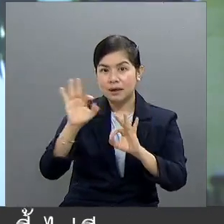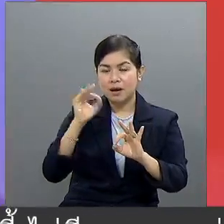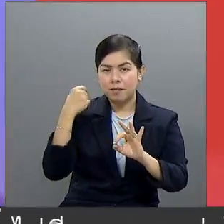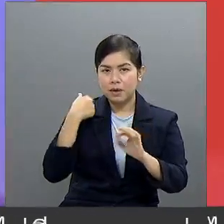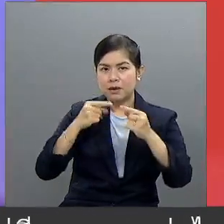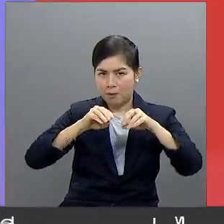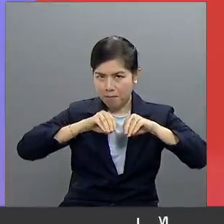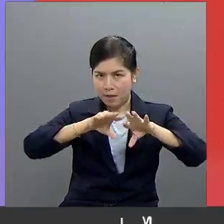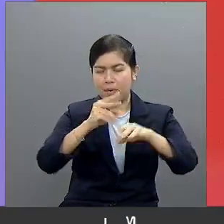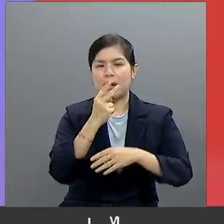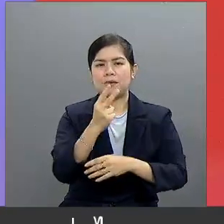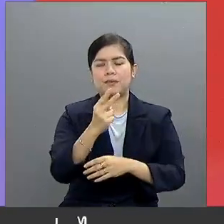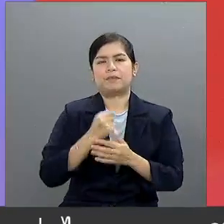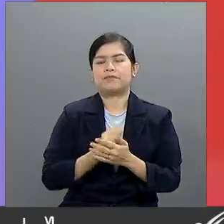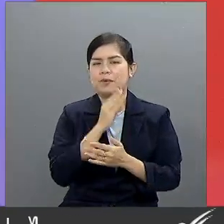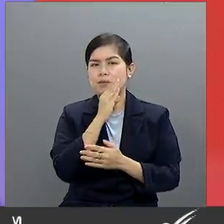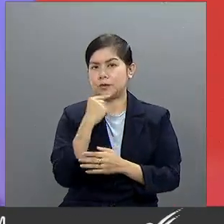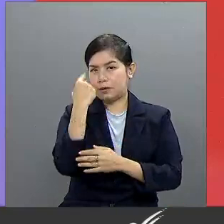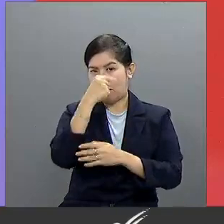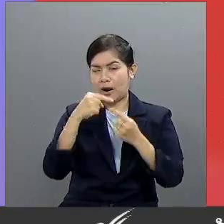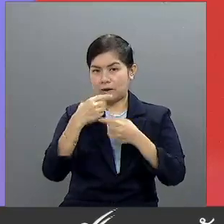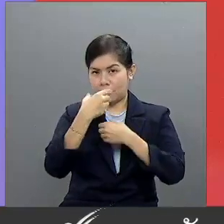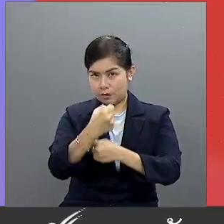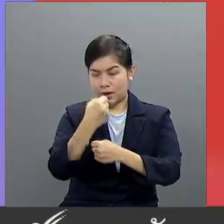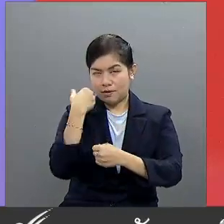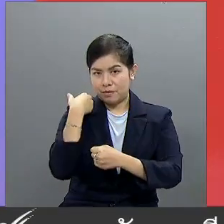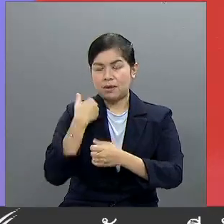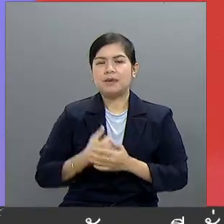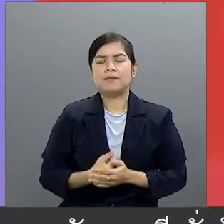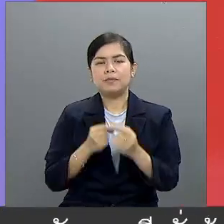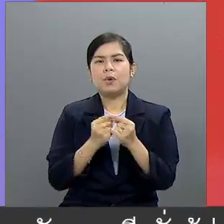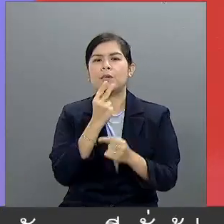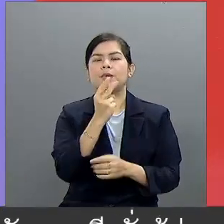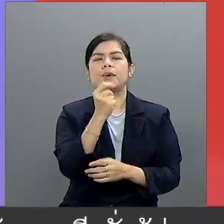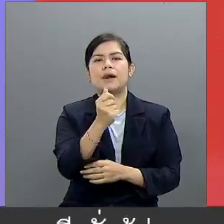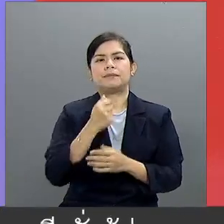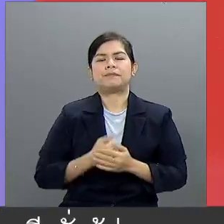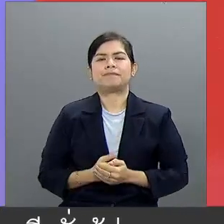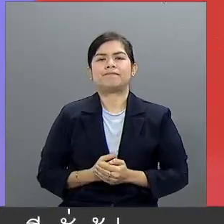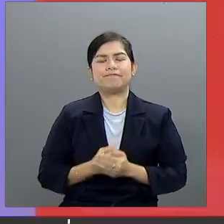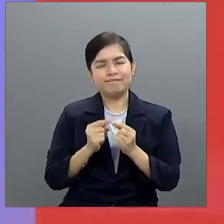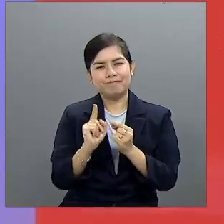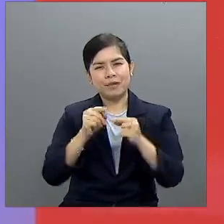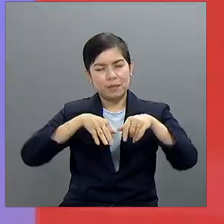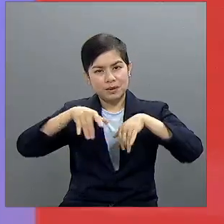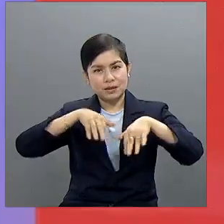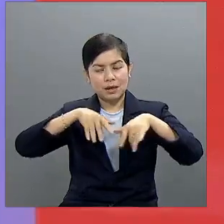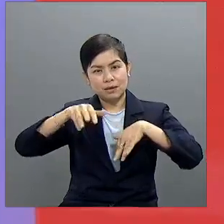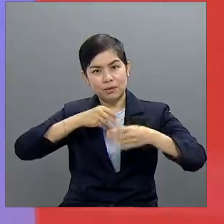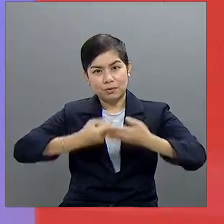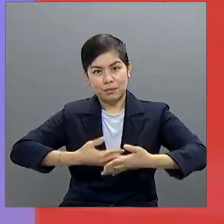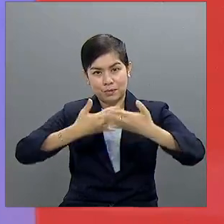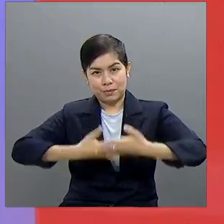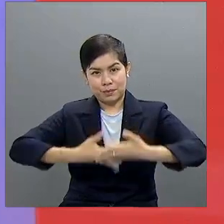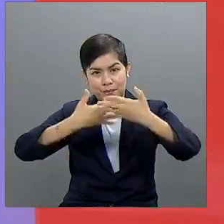ใครสนใจก็ไปดูรายละเอียดเพิ่มเติมได้เลยแล้วก็ส่งผลงานกันมานะครับถ้าใครคุณผู้ชมทางบ้านที่พูดคุยกันมาใน Facebook Live สวัสดีพี่สา